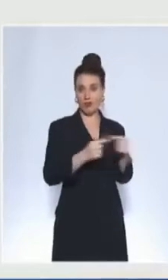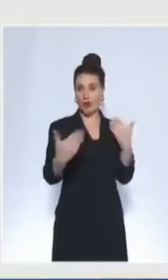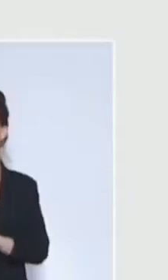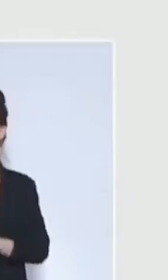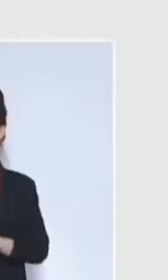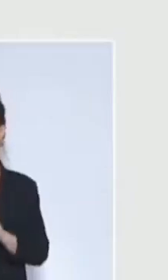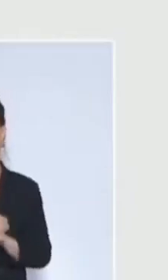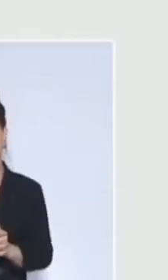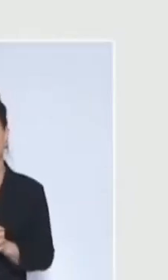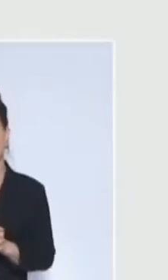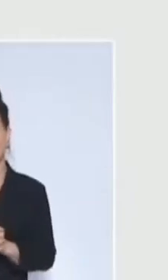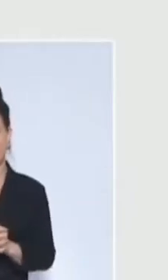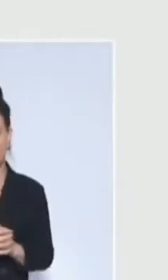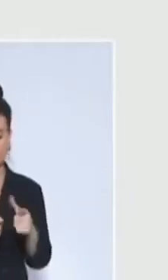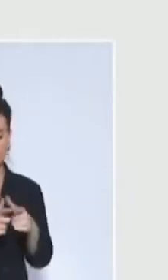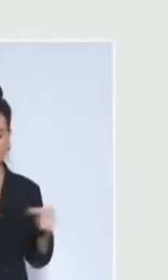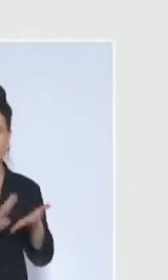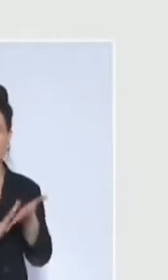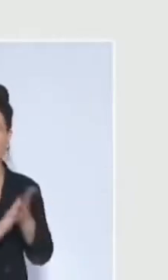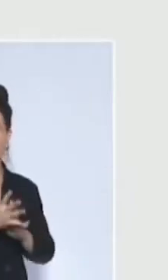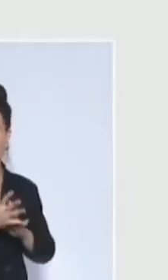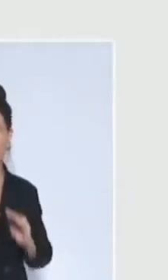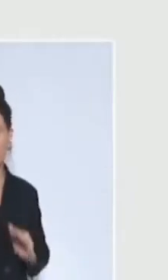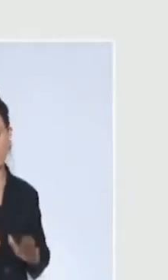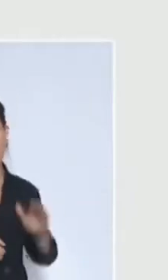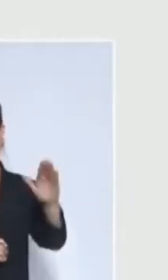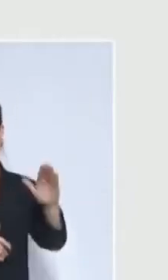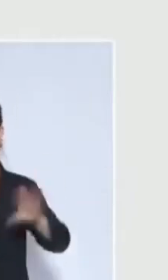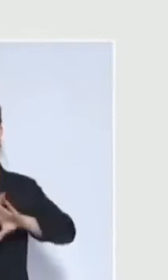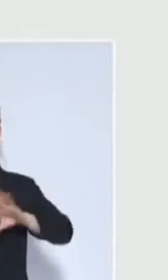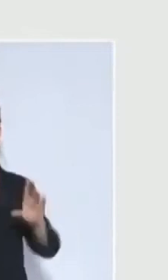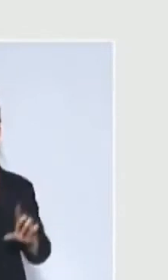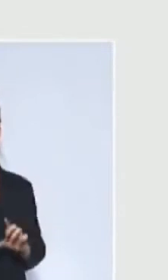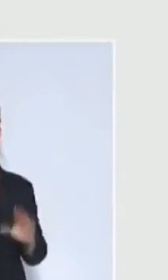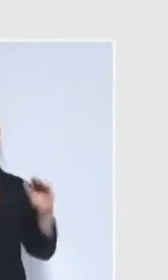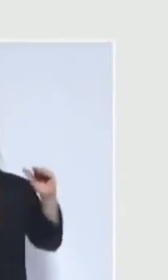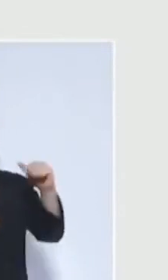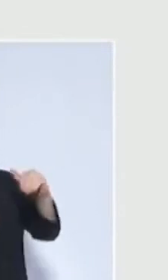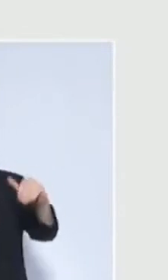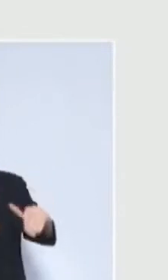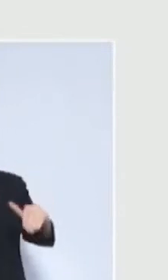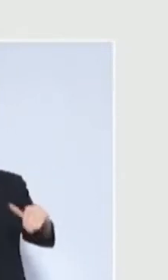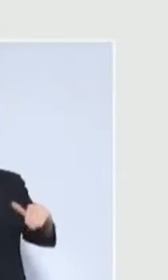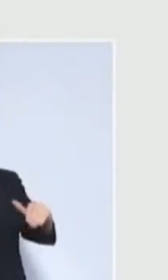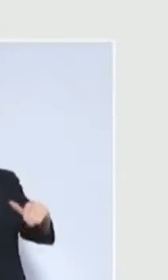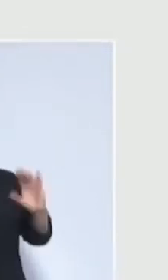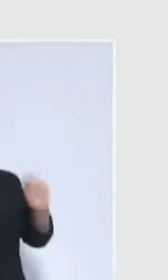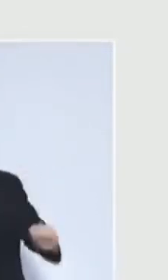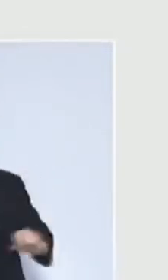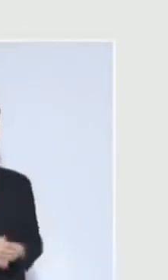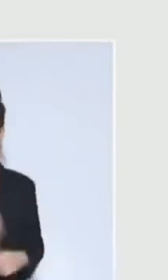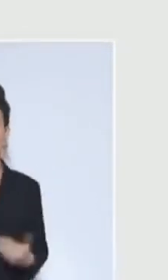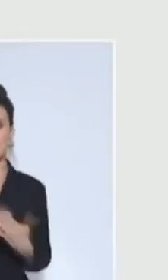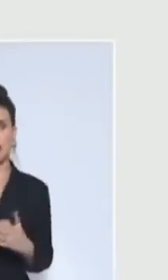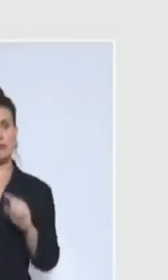précédent depuis une semaine le nombre des malades en réanimation se réduit enfin légèrement